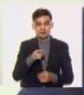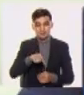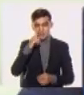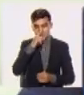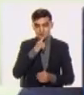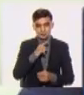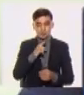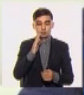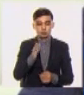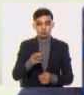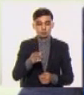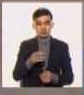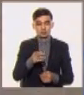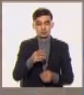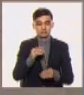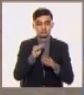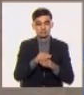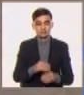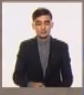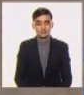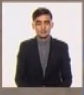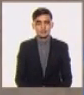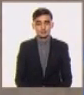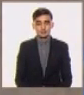месяца будет лечпособие.